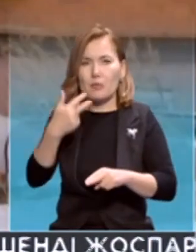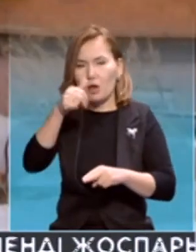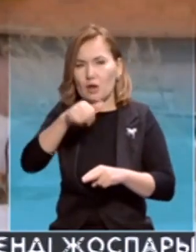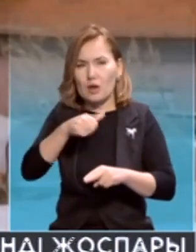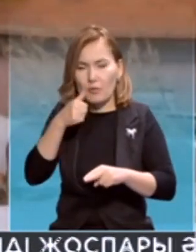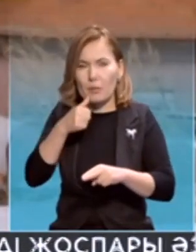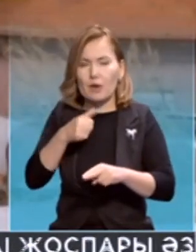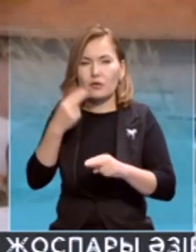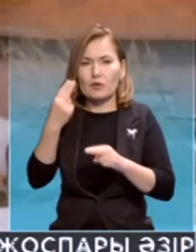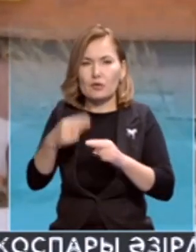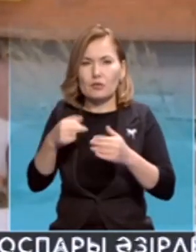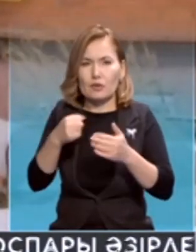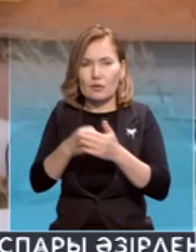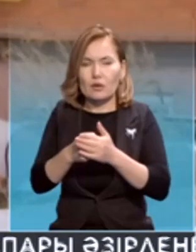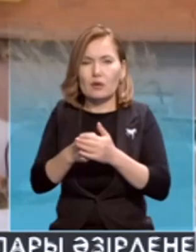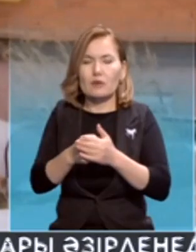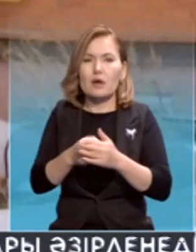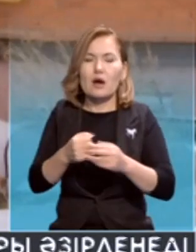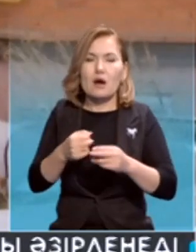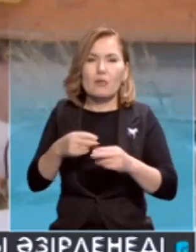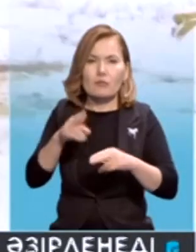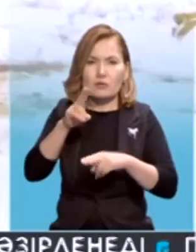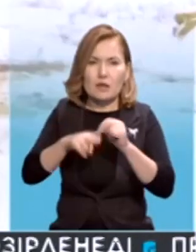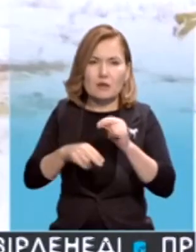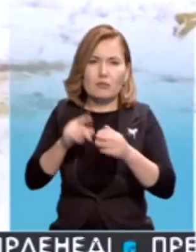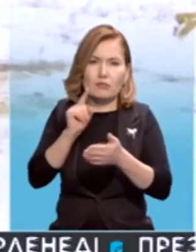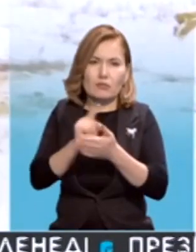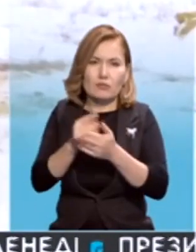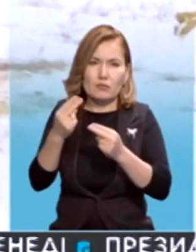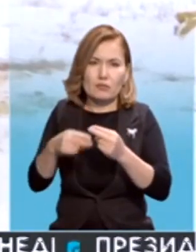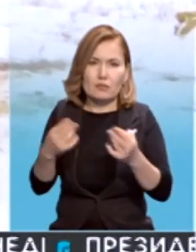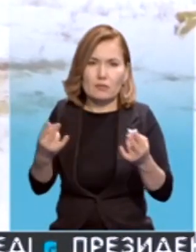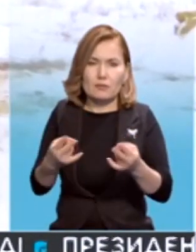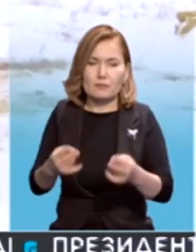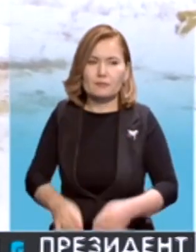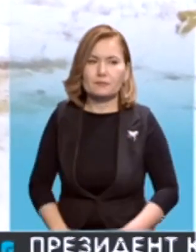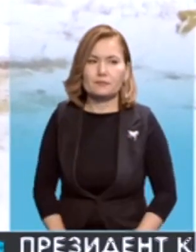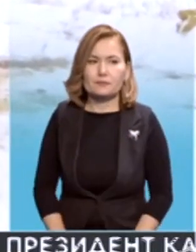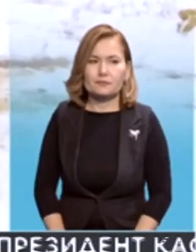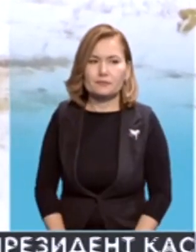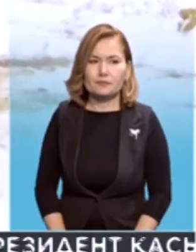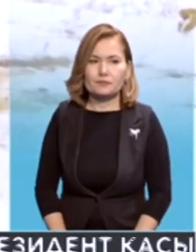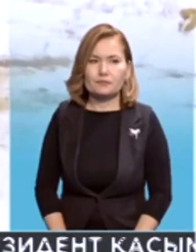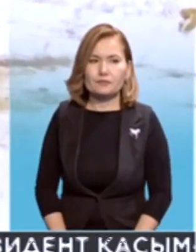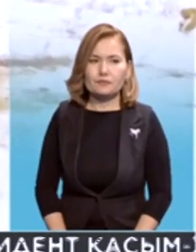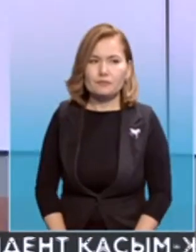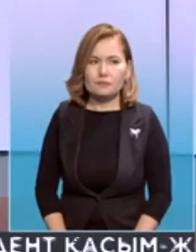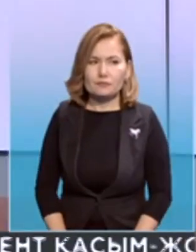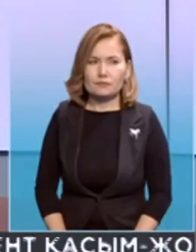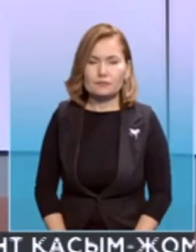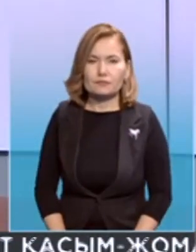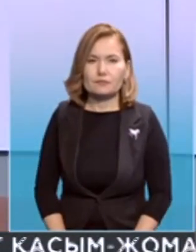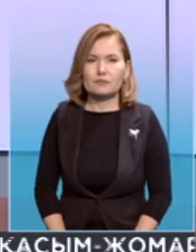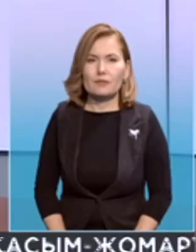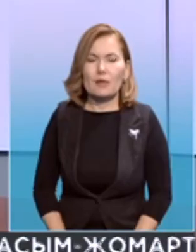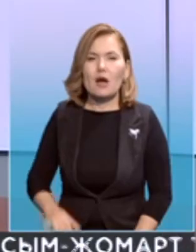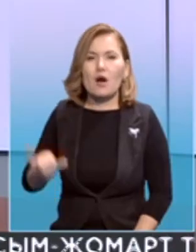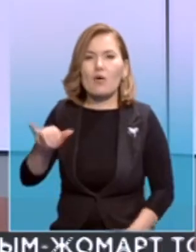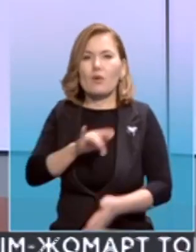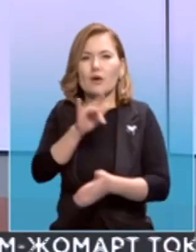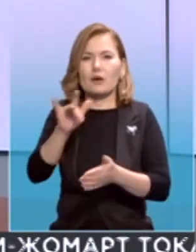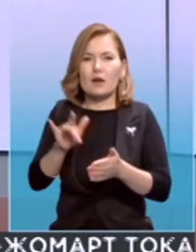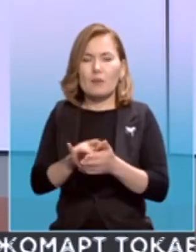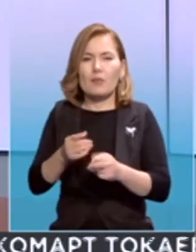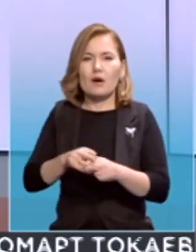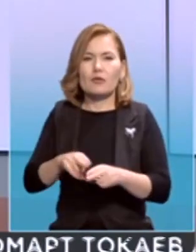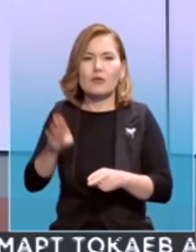жылдың соңына дейін салынып бітуі тиіс. Дәуренбек Әбдібек, Қыдырәлі Ахметбеков, Қазақстан ұлттық арнасы, Қостанай. Оралдағы кәріз